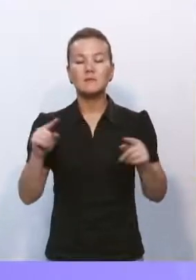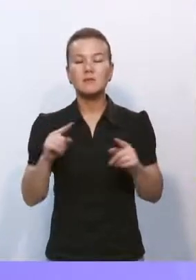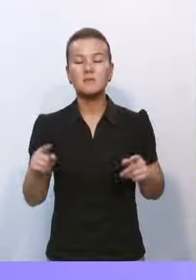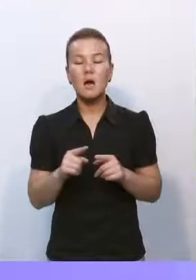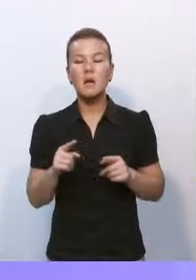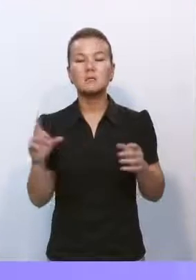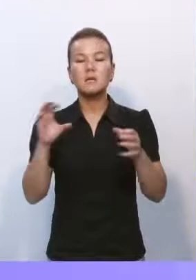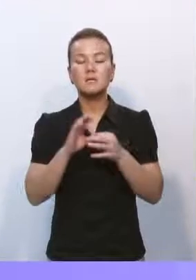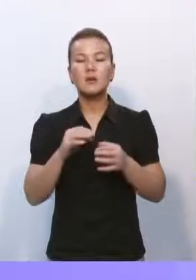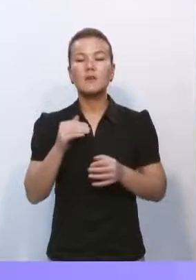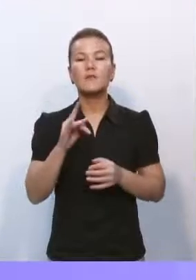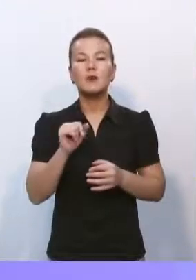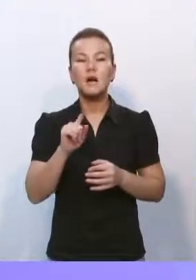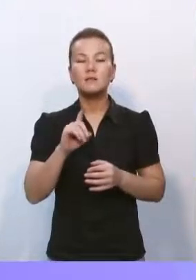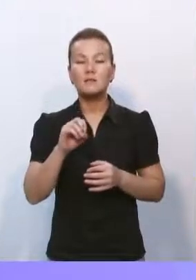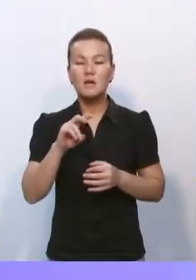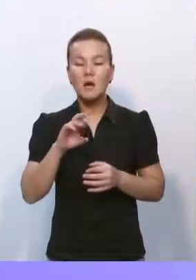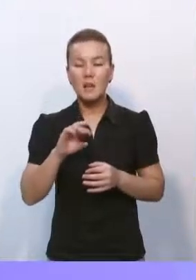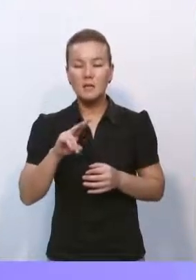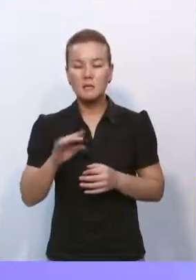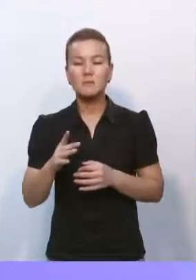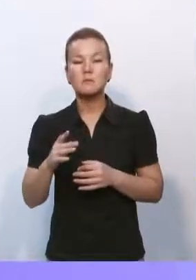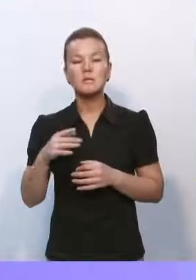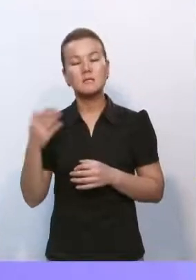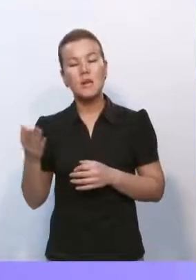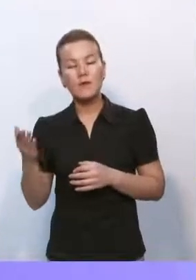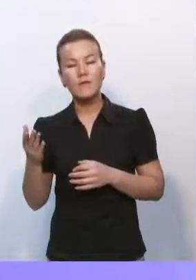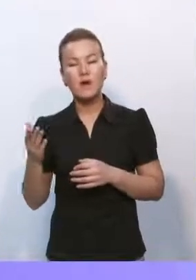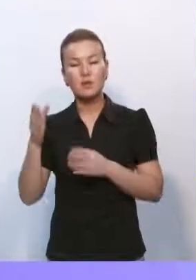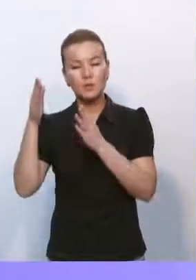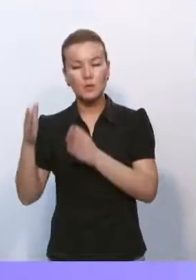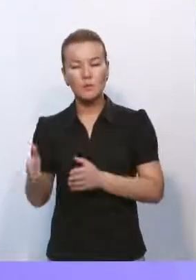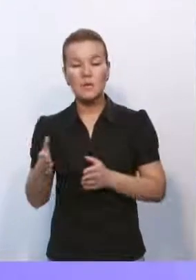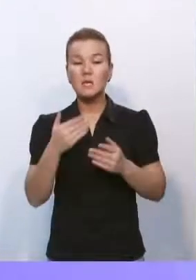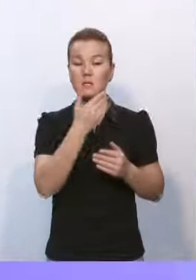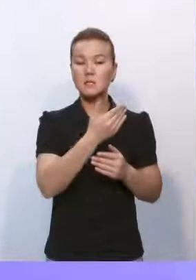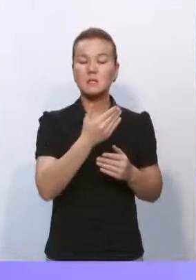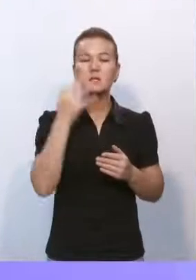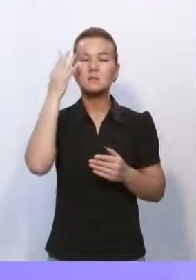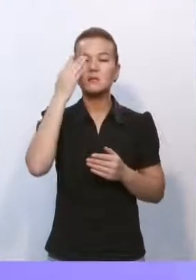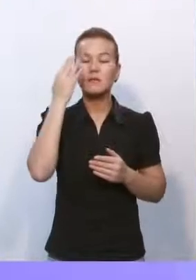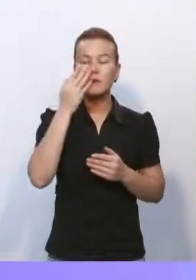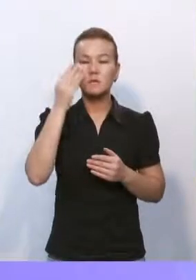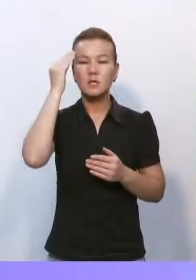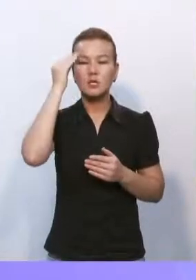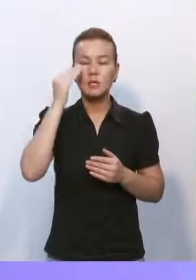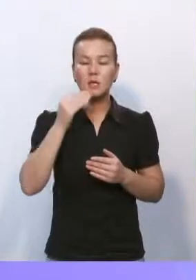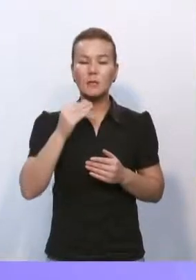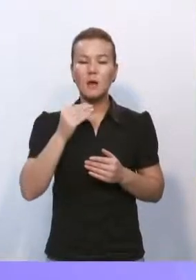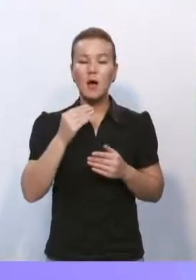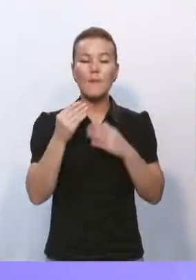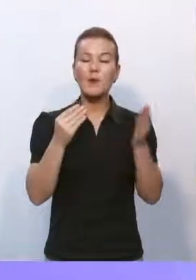Соедините фразеологизмы из левого столбика с их смысловым значением в правом